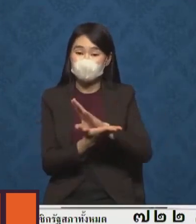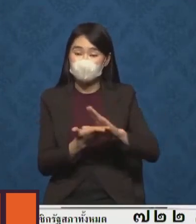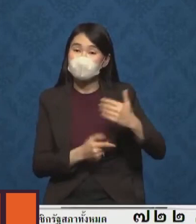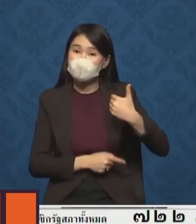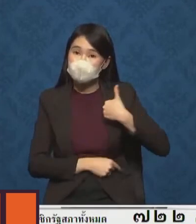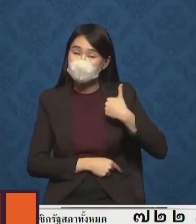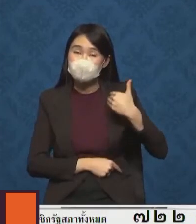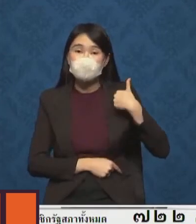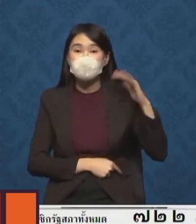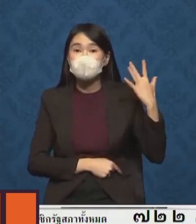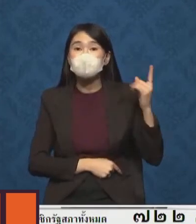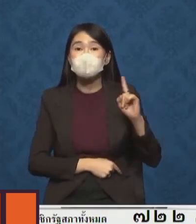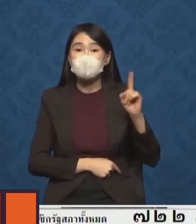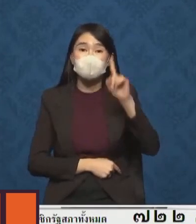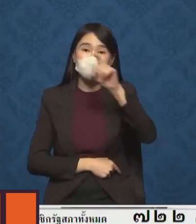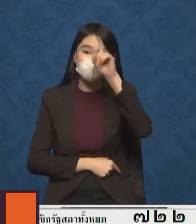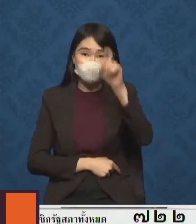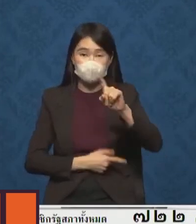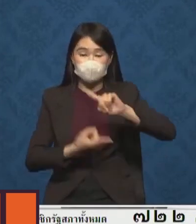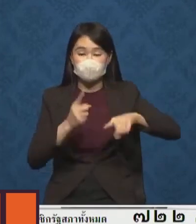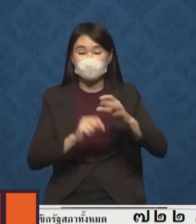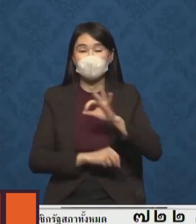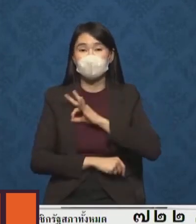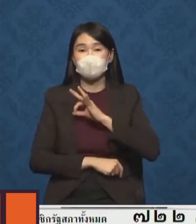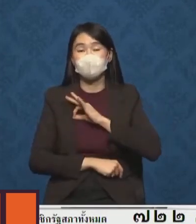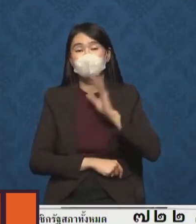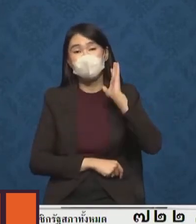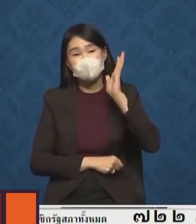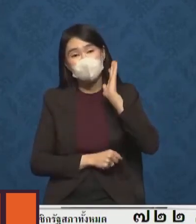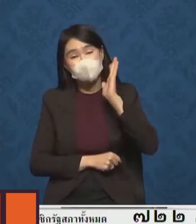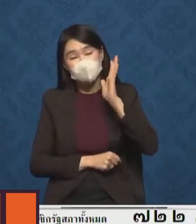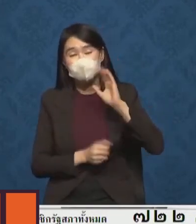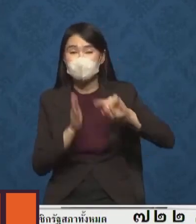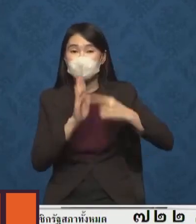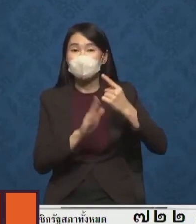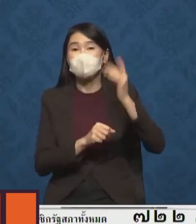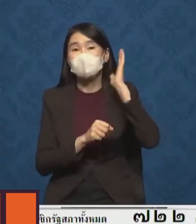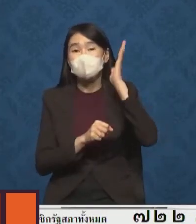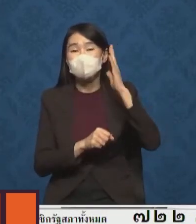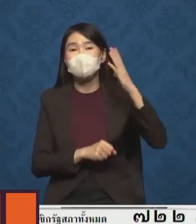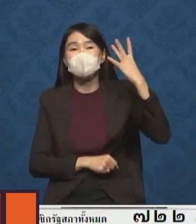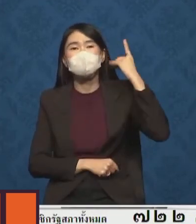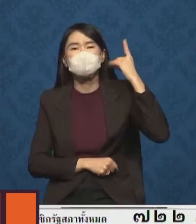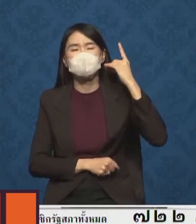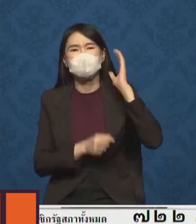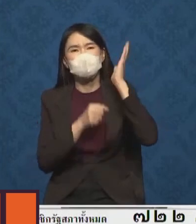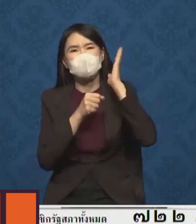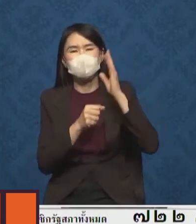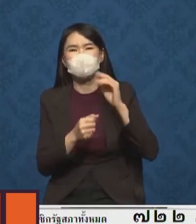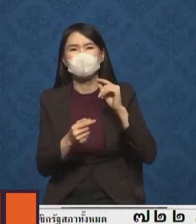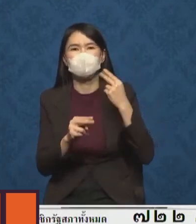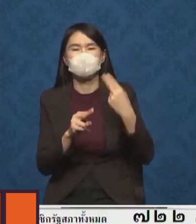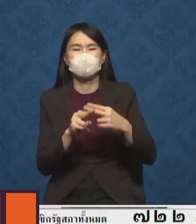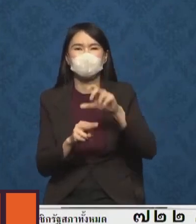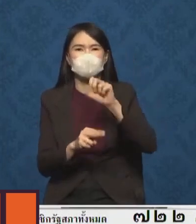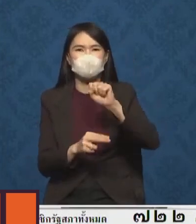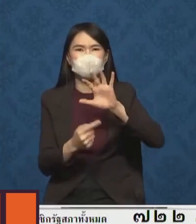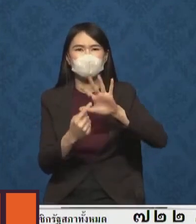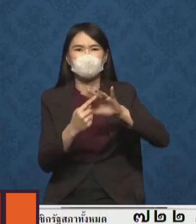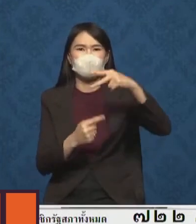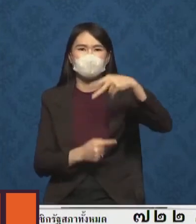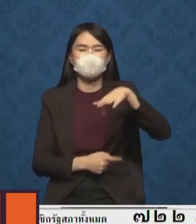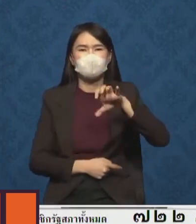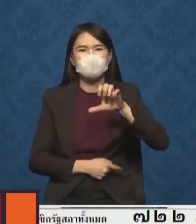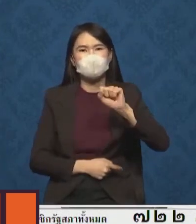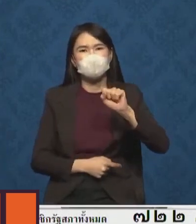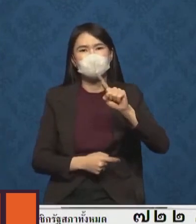ขได้อย่ไรเพื่อนสมาชิของผม อภิปรายเป็คนแรก เมอวันนี้คนตัหมดตีสุภิสาร พักดีน